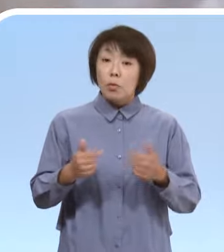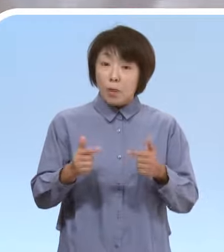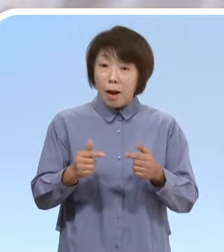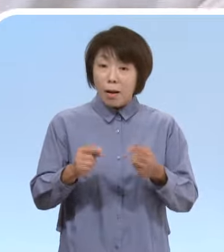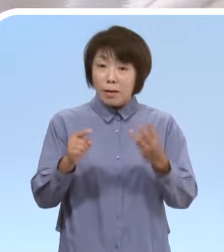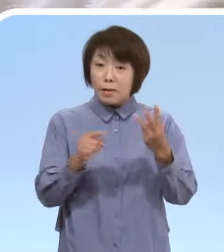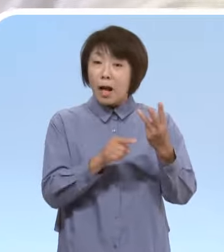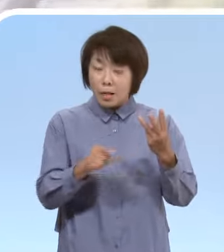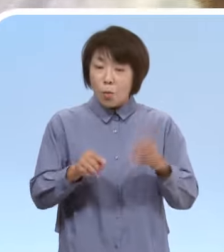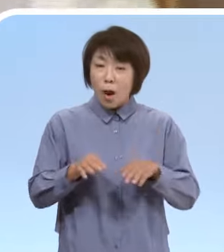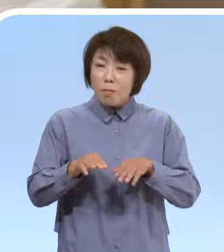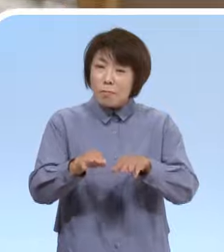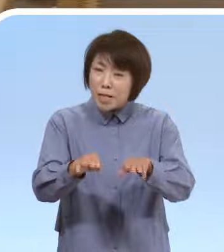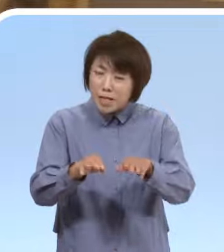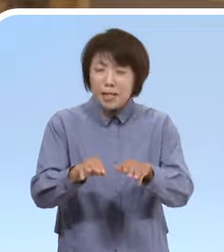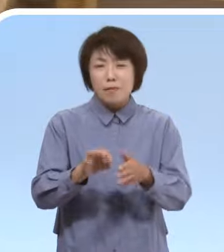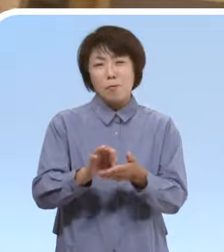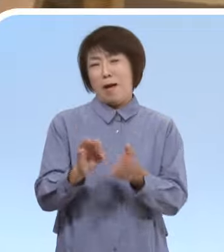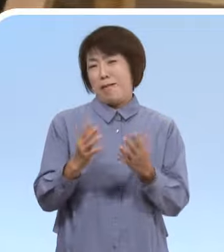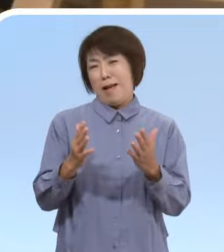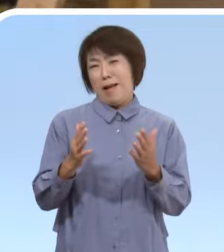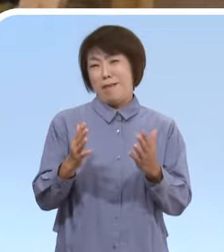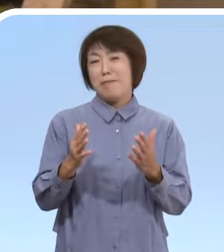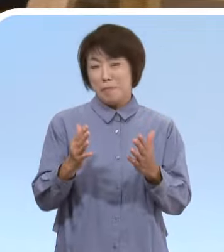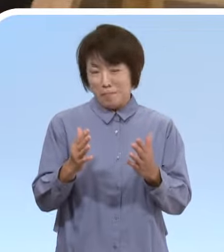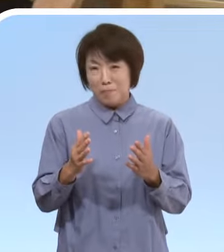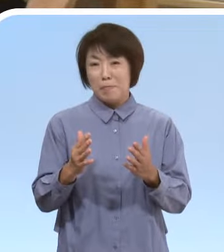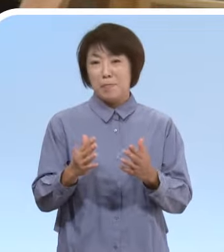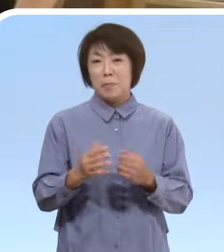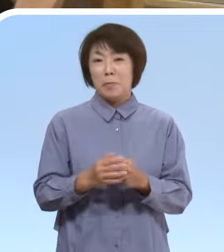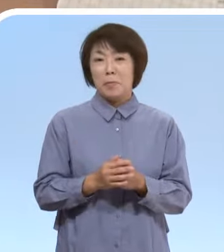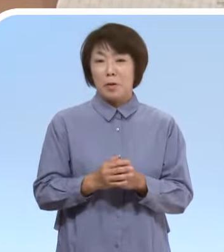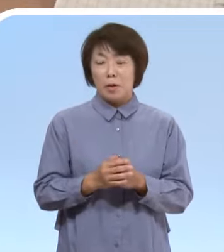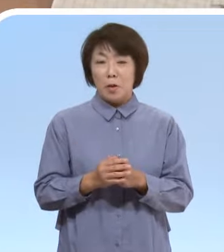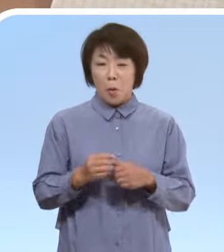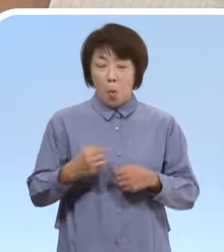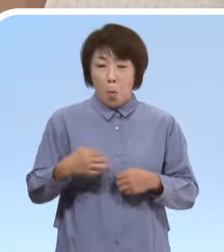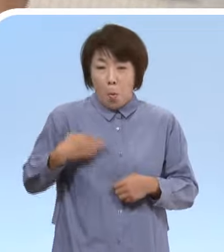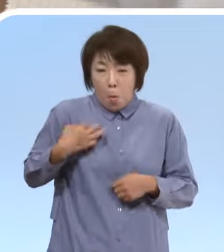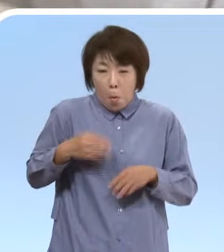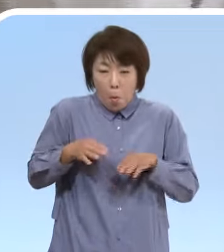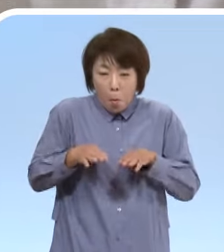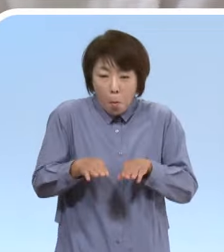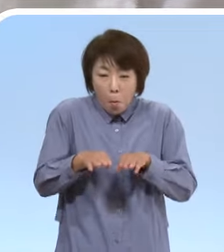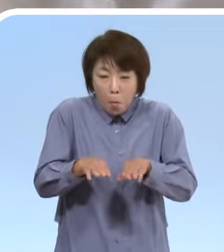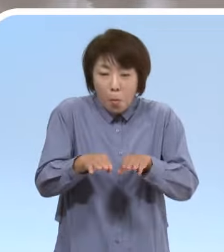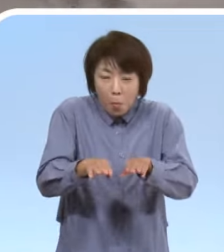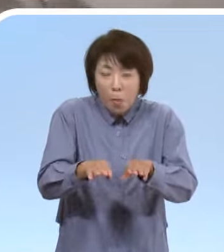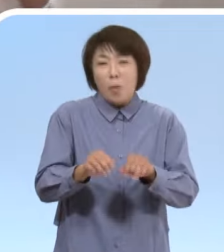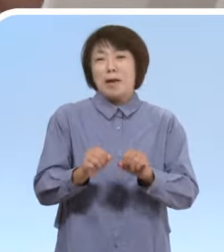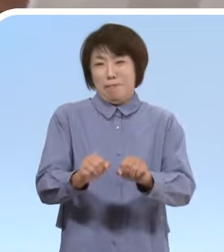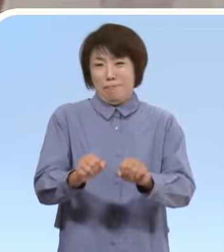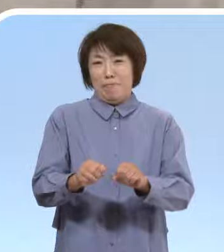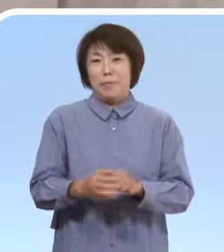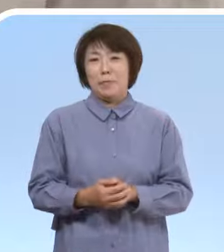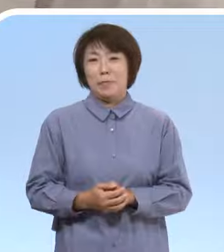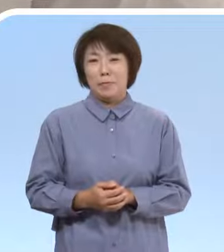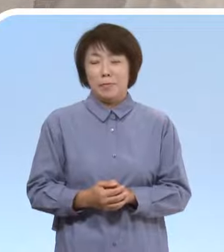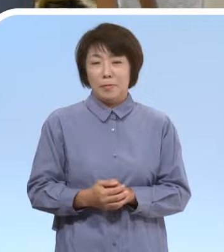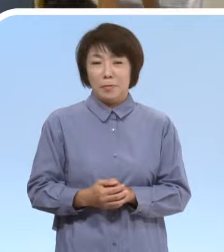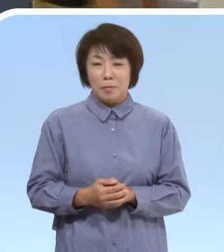普段、ミシンを触る機会がほとんどないという高校生の3人、恐る恐る作業を進めます